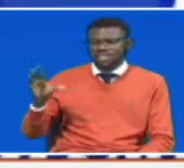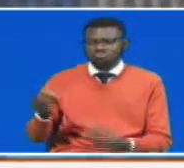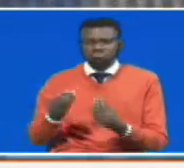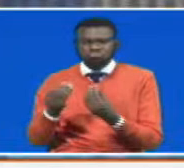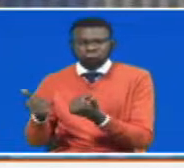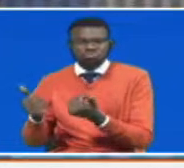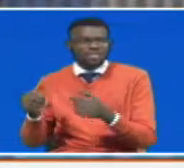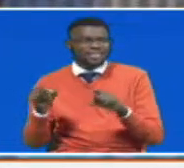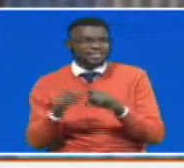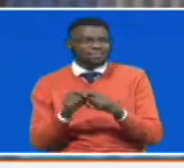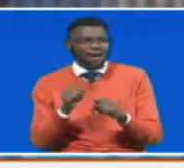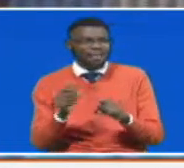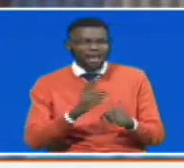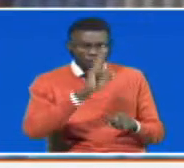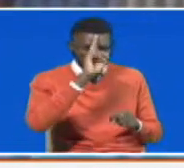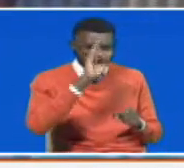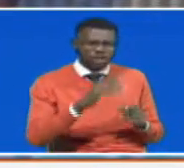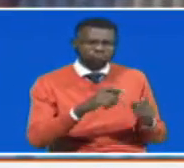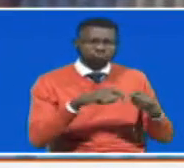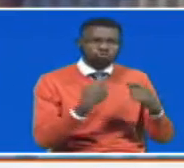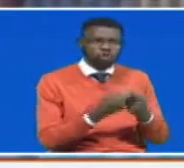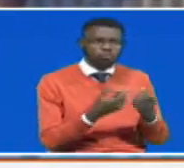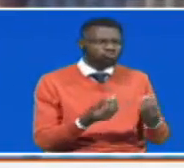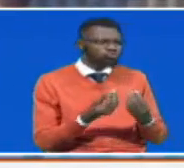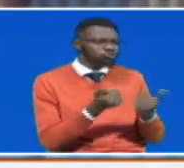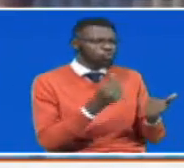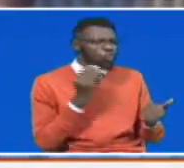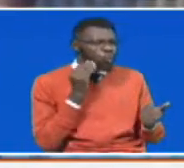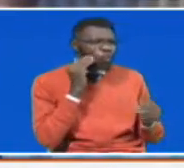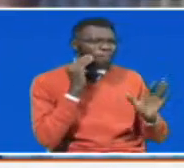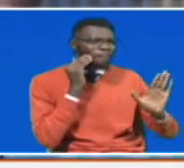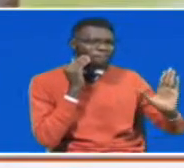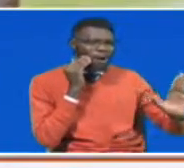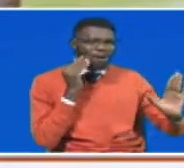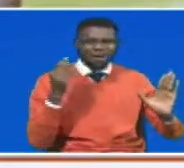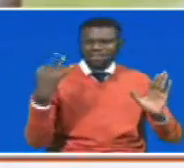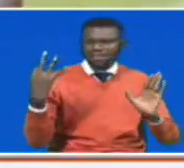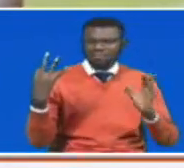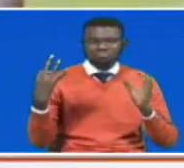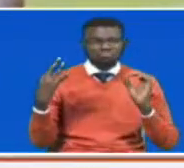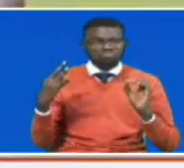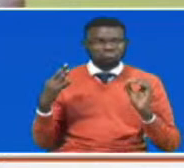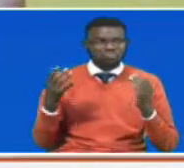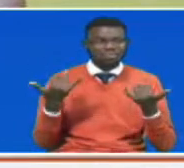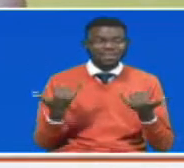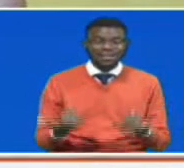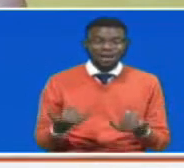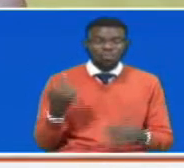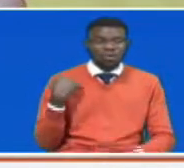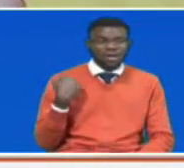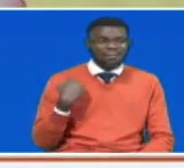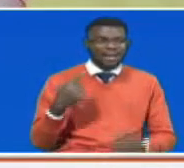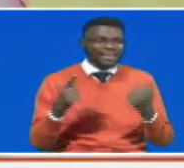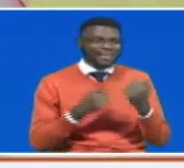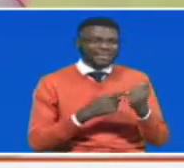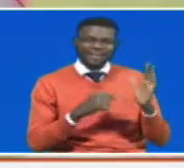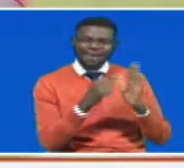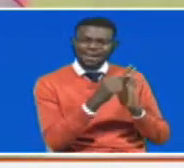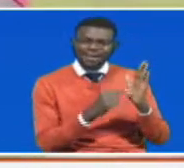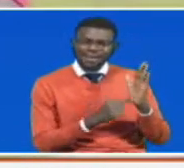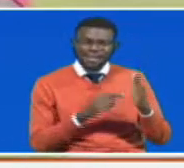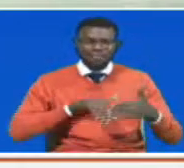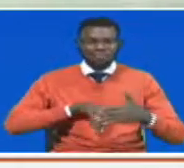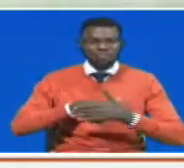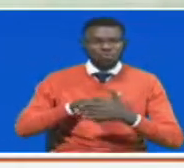ya Police FC wakiwa nyumbani kwa mabao 3-0. Wapo katika nafasi ya 6 kwenye jedwali la ligi kuu ya